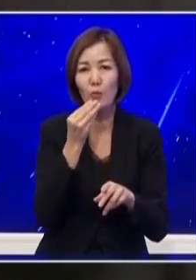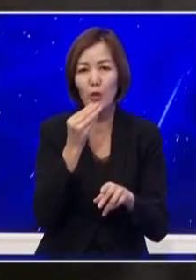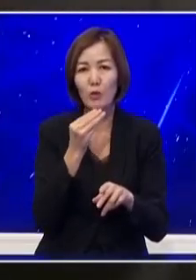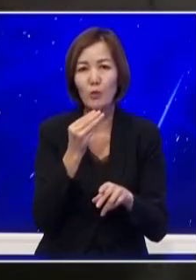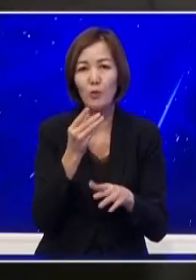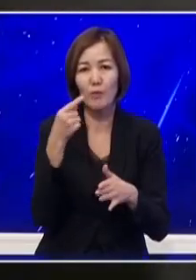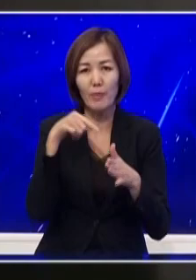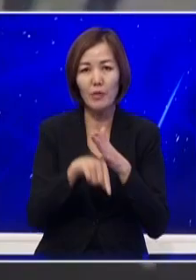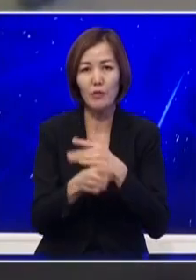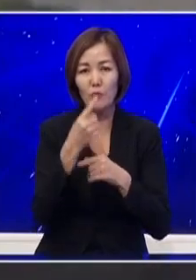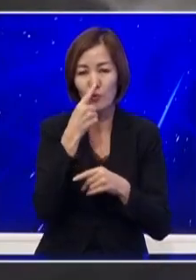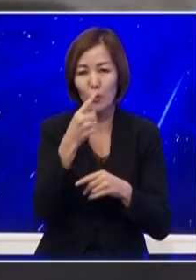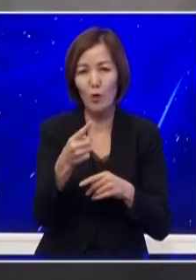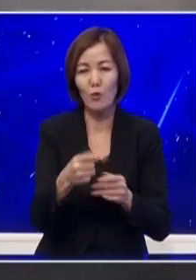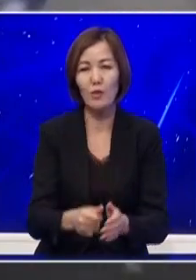в пещеру удаленно.